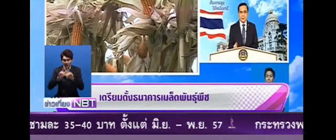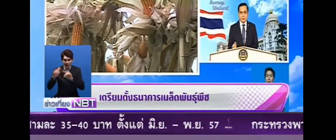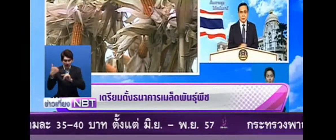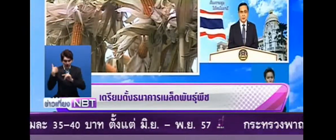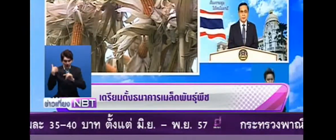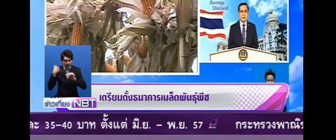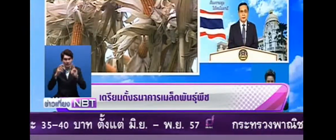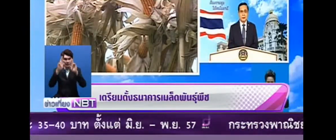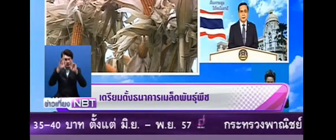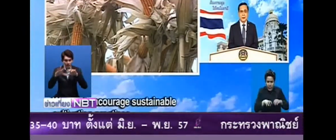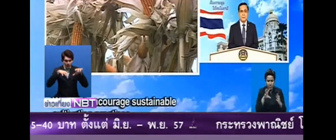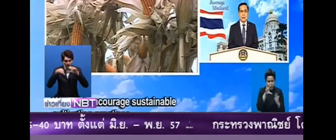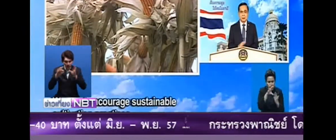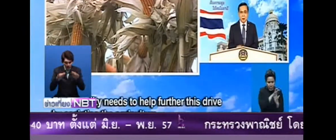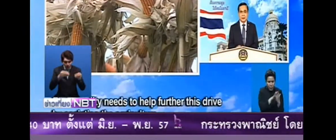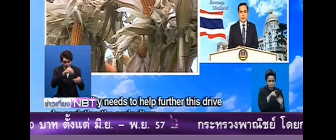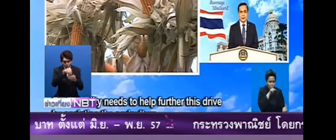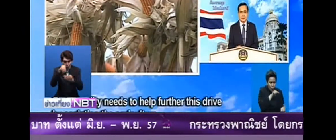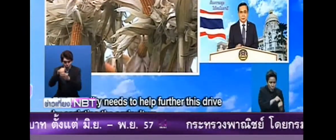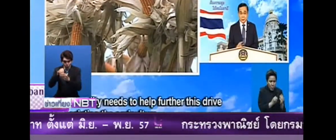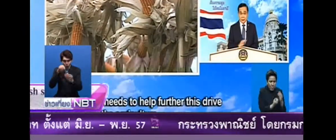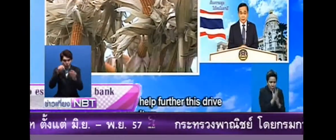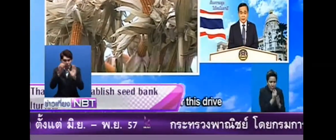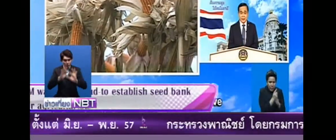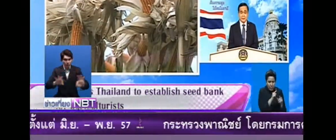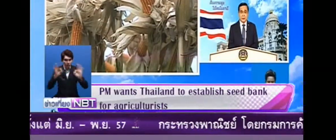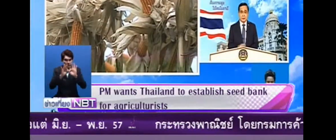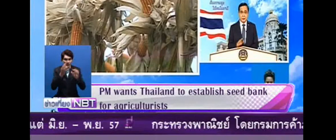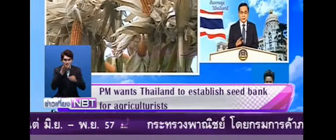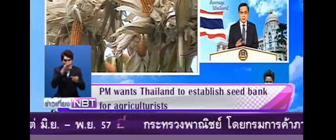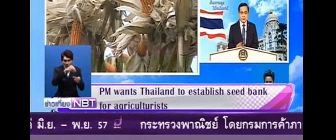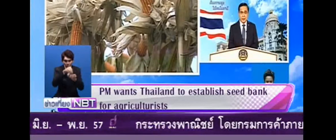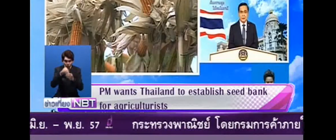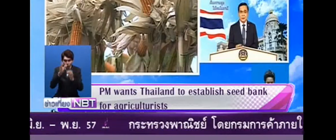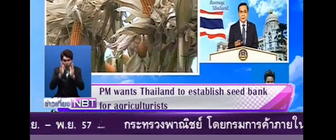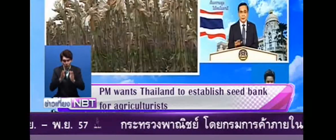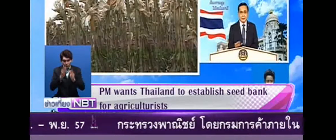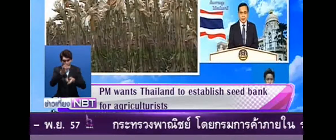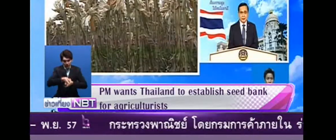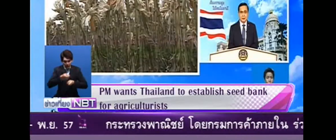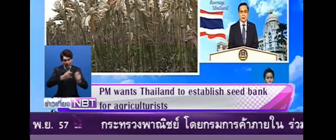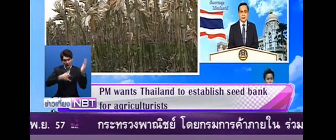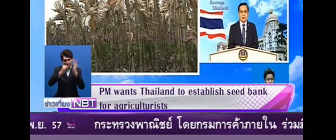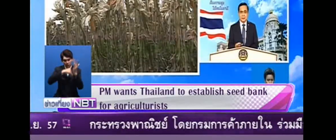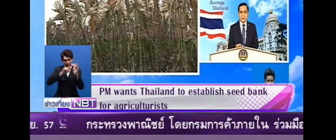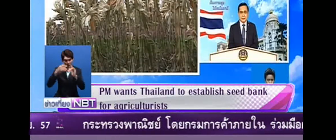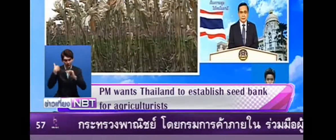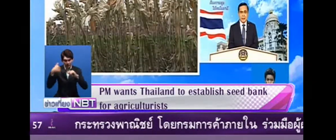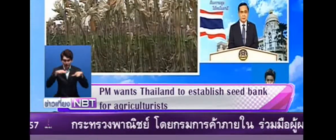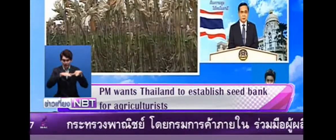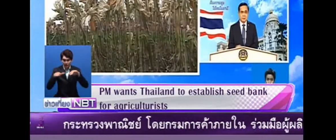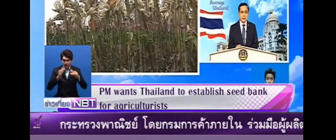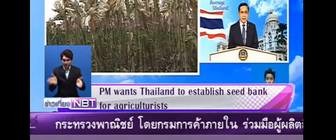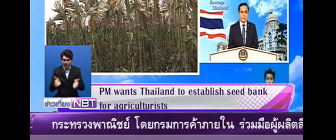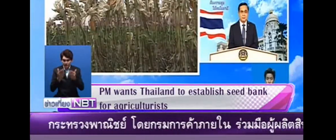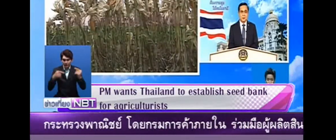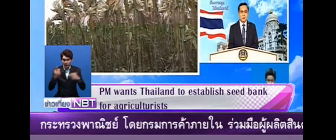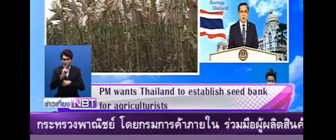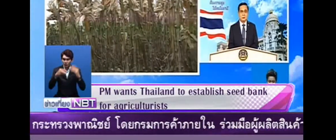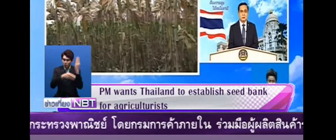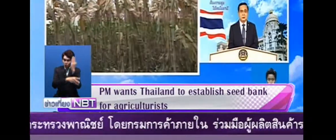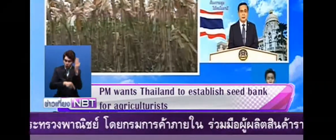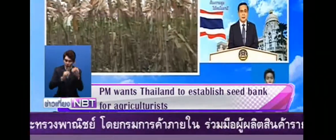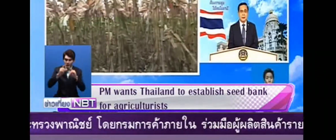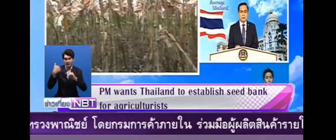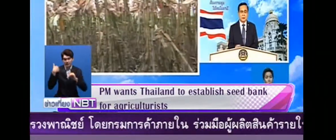จัดระบบพื้นที่การเพาะปลูกโดยเฉพาะการปลูกข้าวของเกษตรกรแต่ละพื้นที่พร้อมทั้งส่งเสริมปัจจัยการ